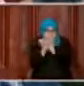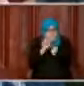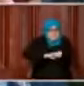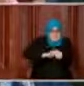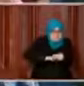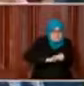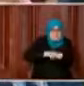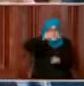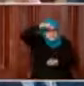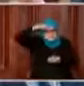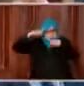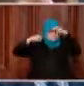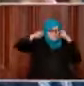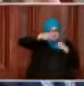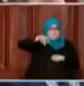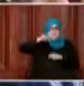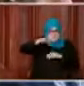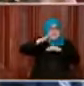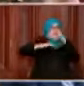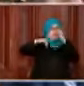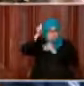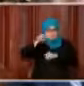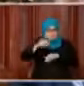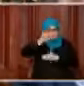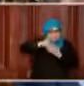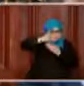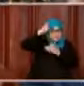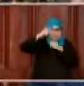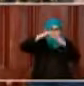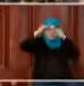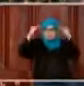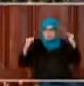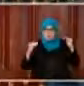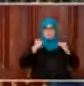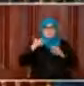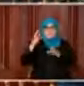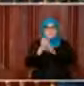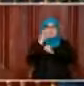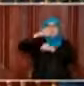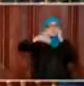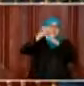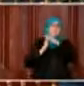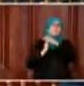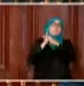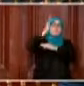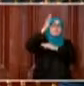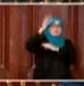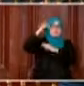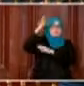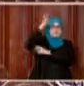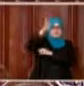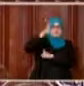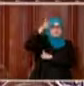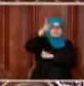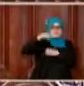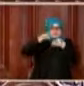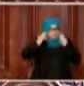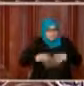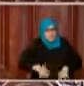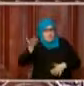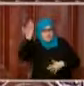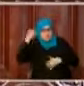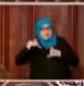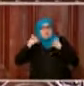وعرقه، من اليأس إلى الأمل، من ضفة الإحباط إلى